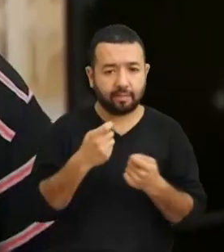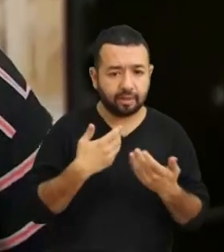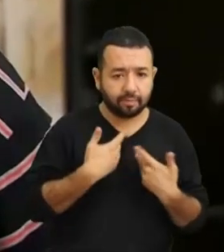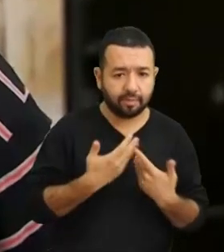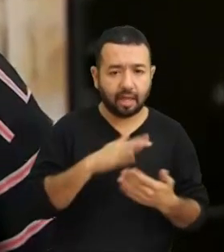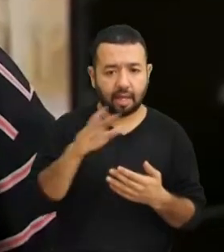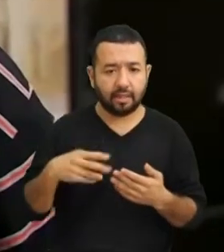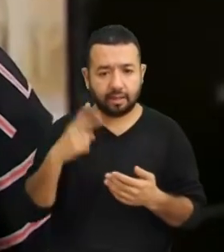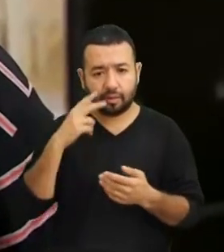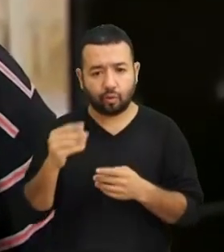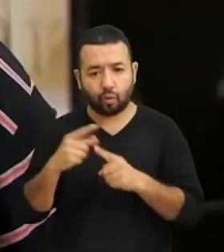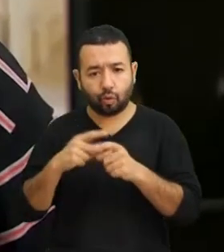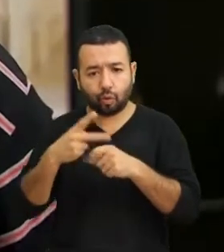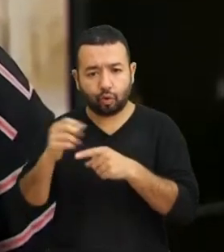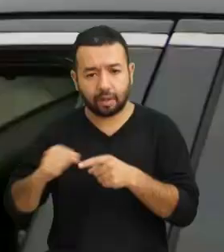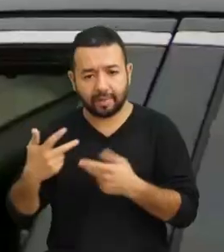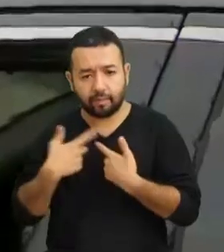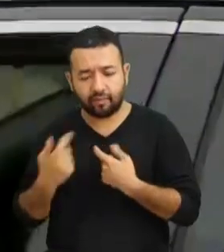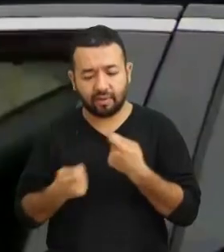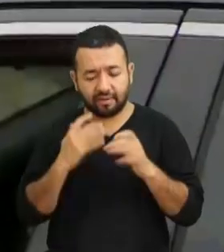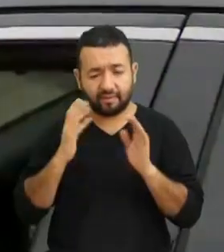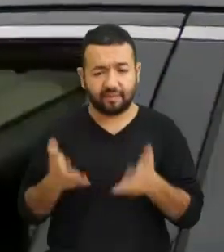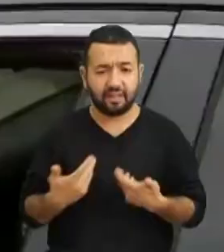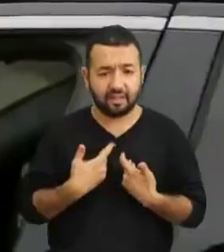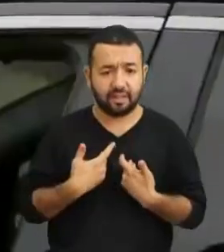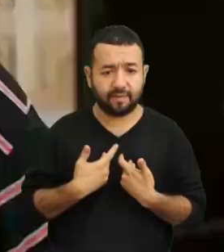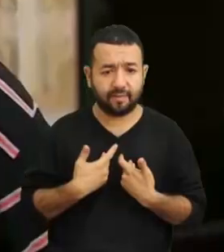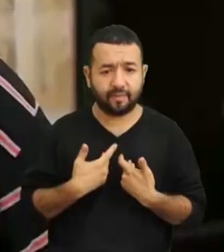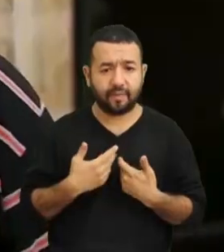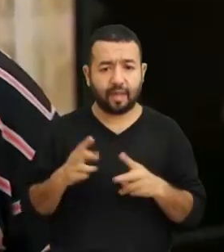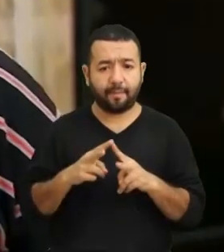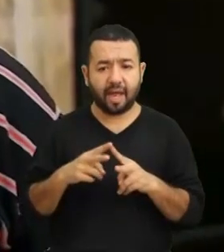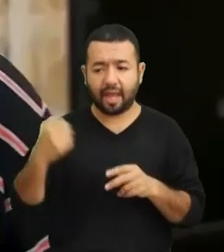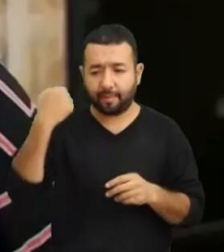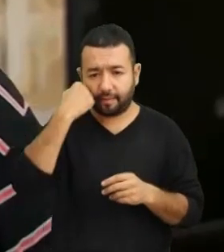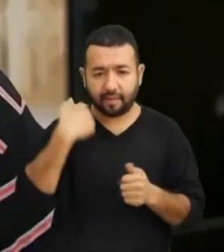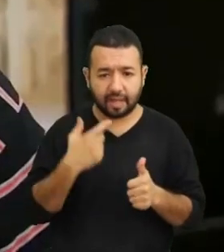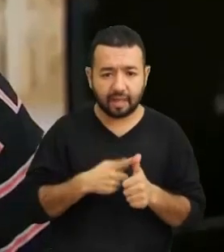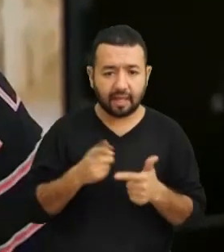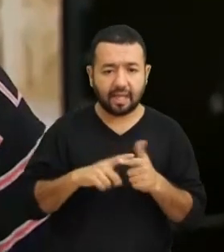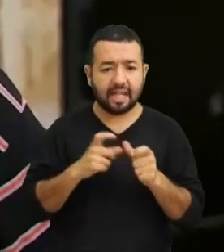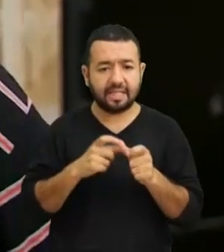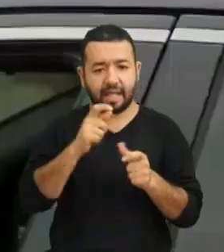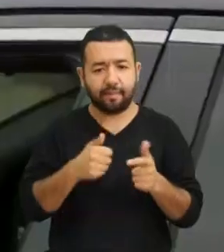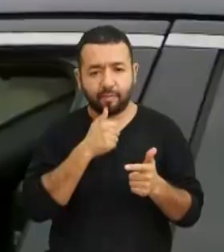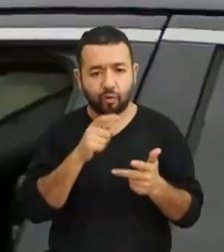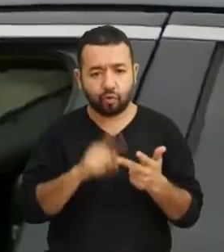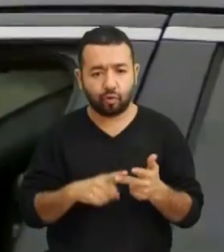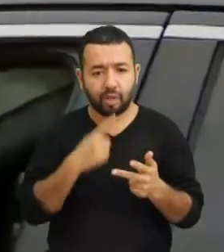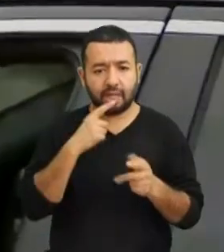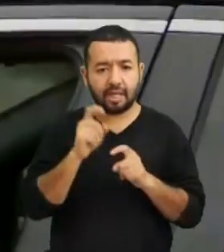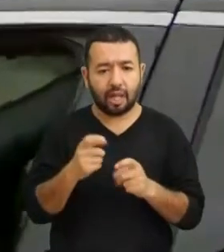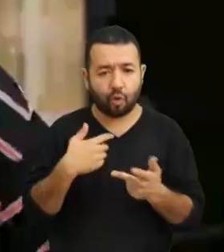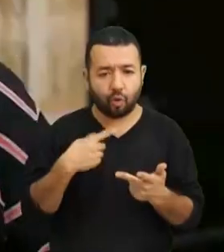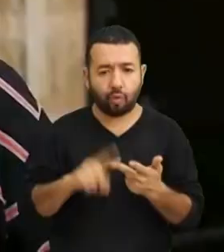Her tarafı tozunu al temizle Şükrü. Meryem'den dayak ye Şükrü. Zarp Bey'e bak Şükrü. Ne bileyim dedikodu